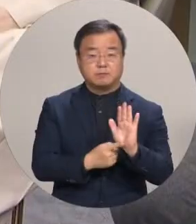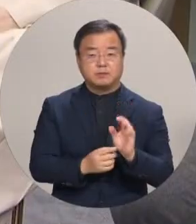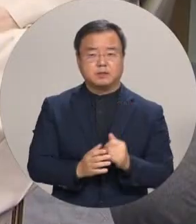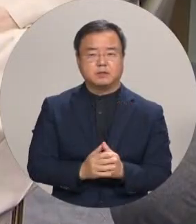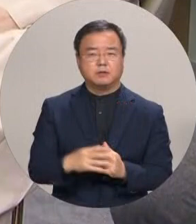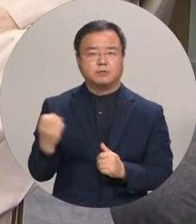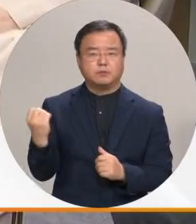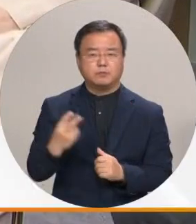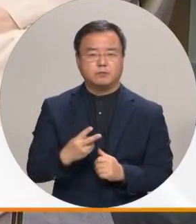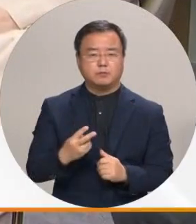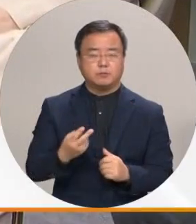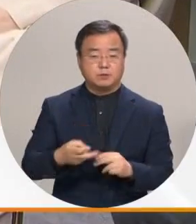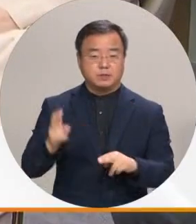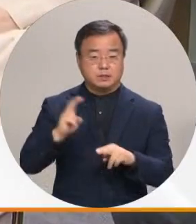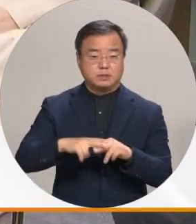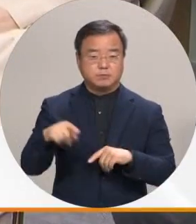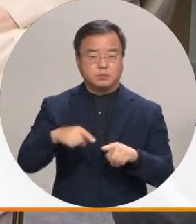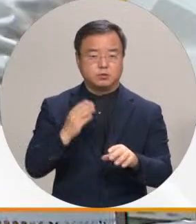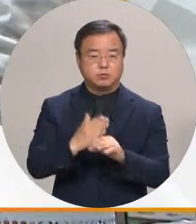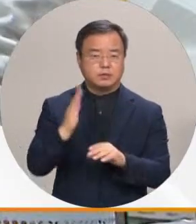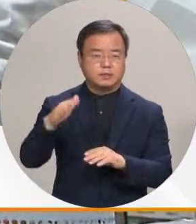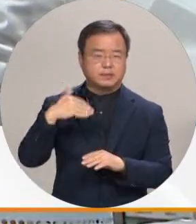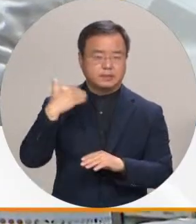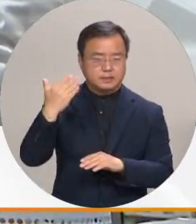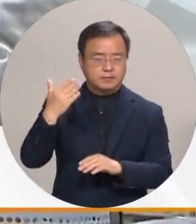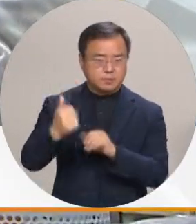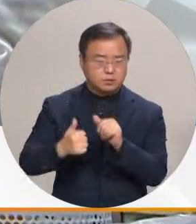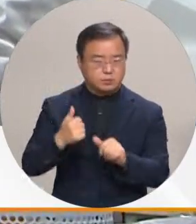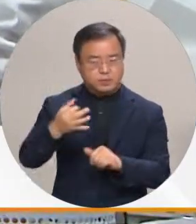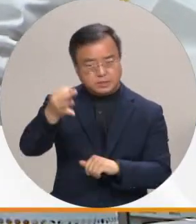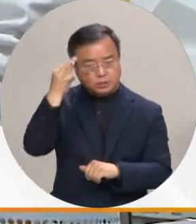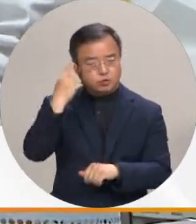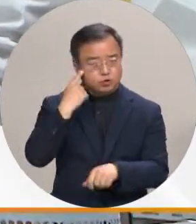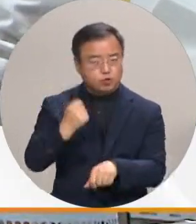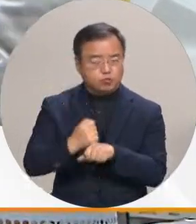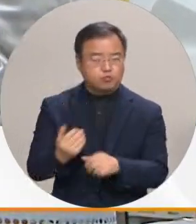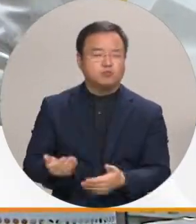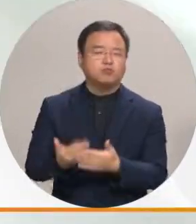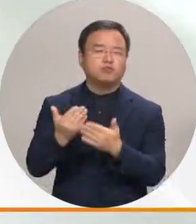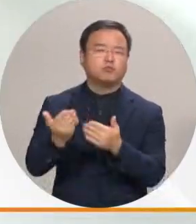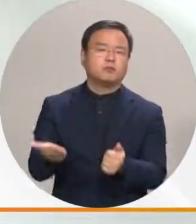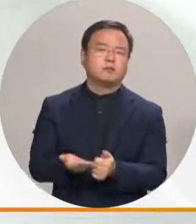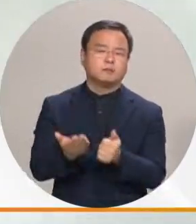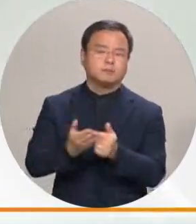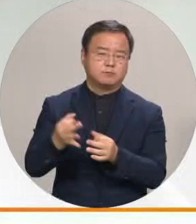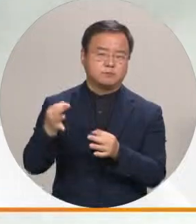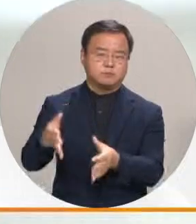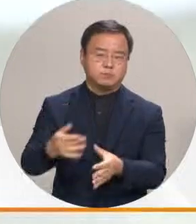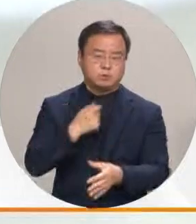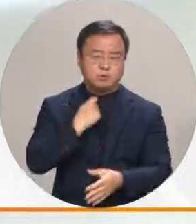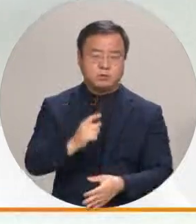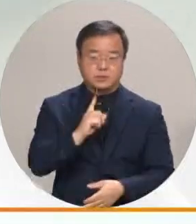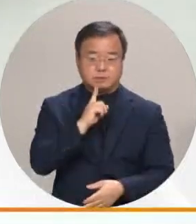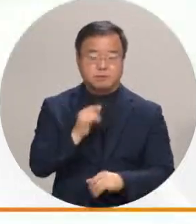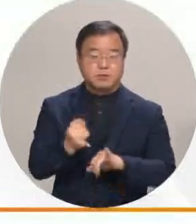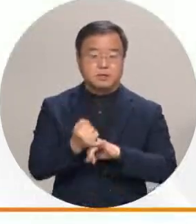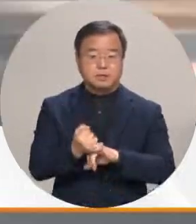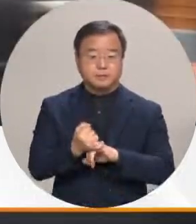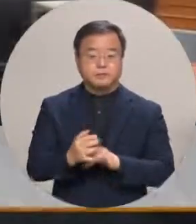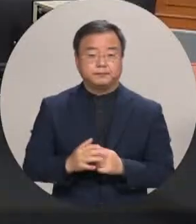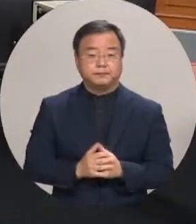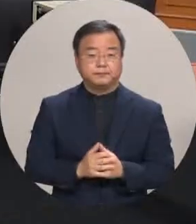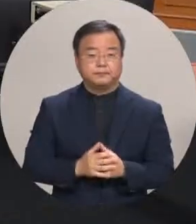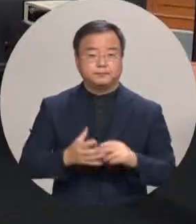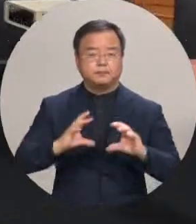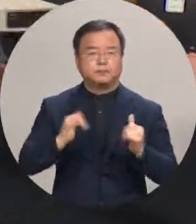중엔 차세대 기술 역량을 키우는 분야를 중심으로 연구 개발 예산을 늘려갈 것이라고 약속했습니다